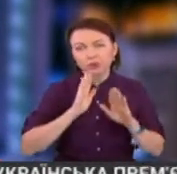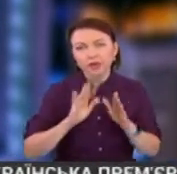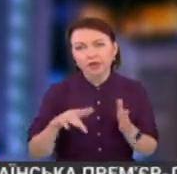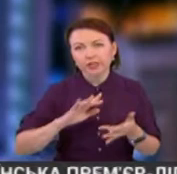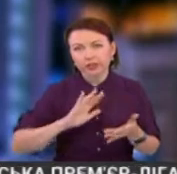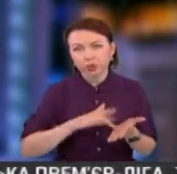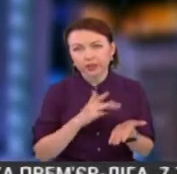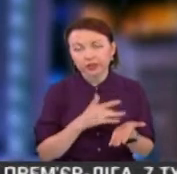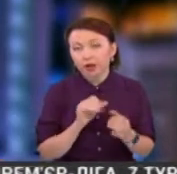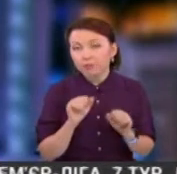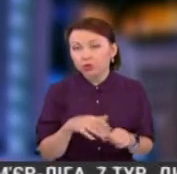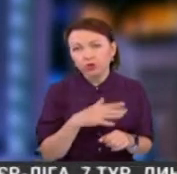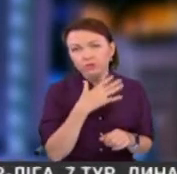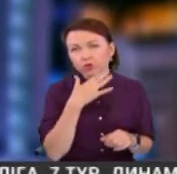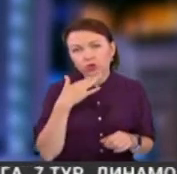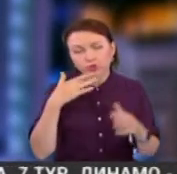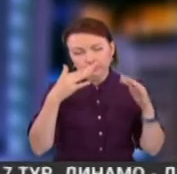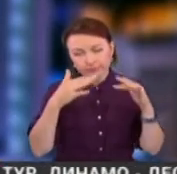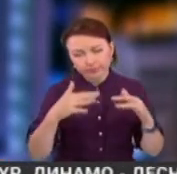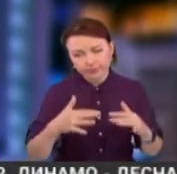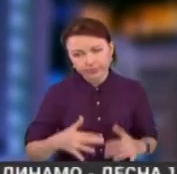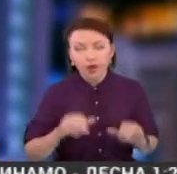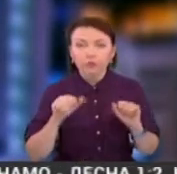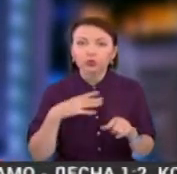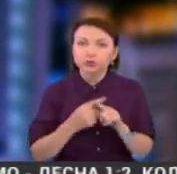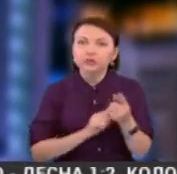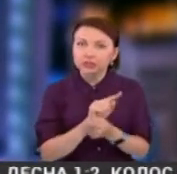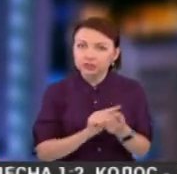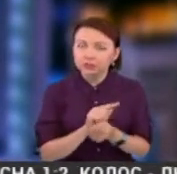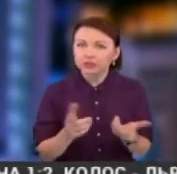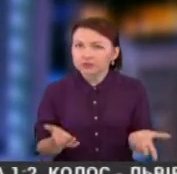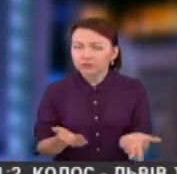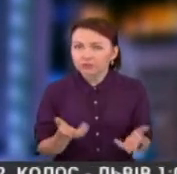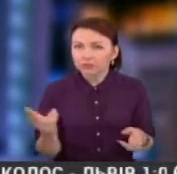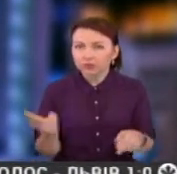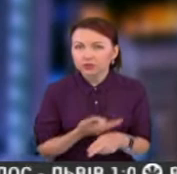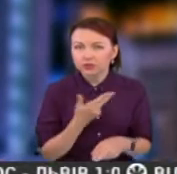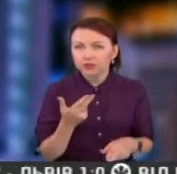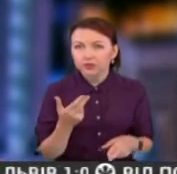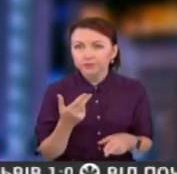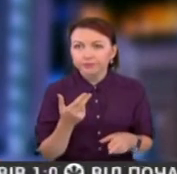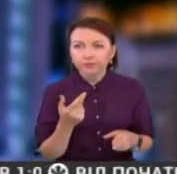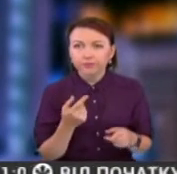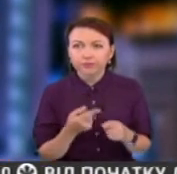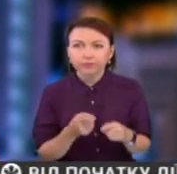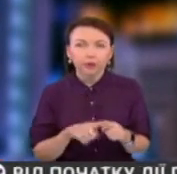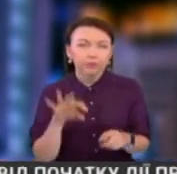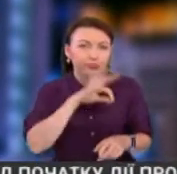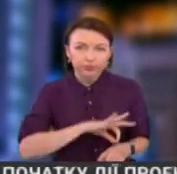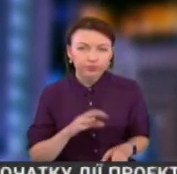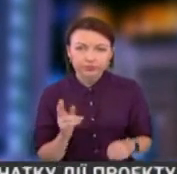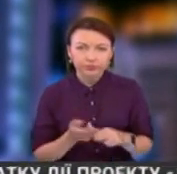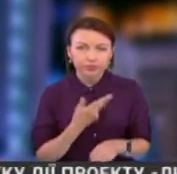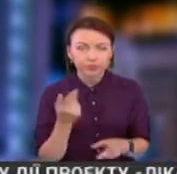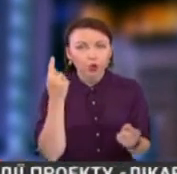знайти чимало, то чи не будуть це зміни заради змін без обмундирування